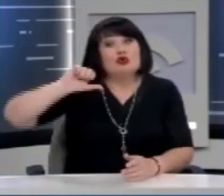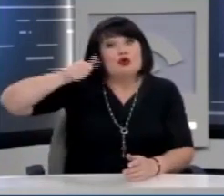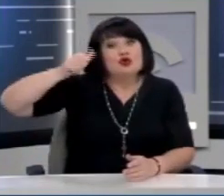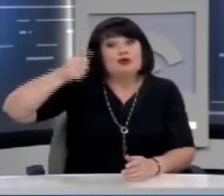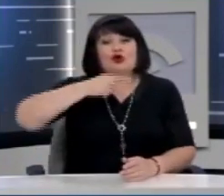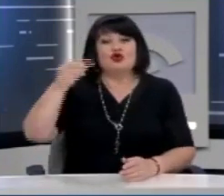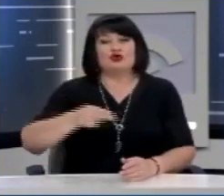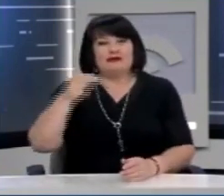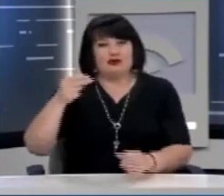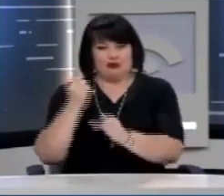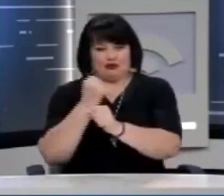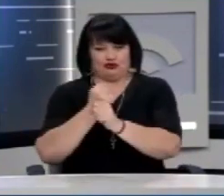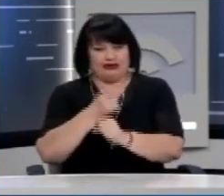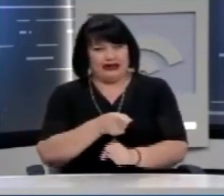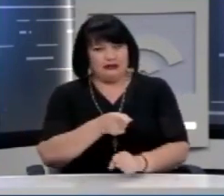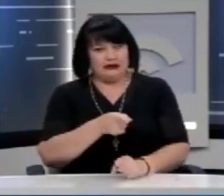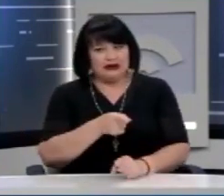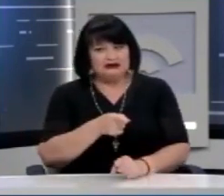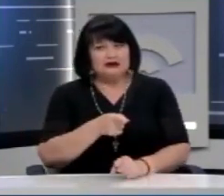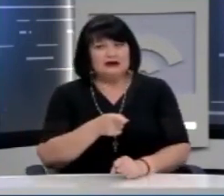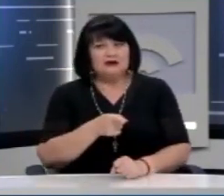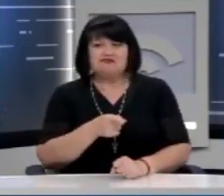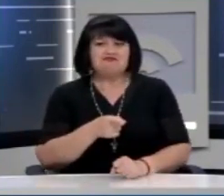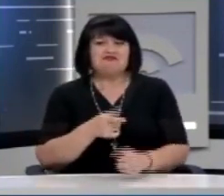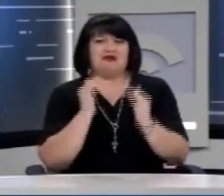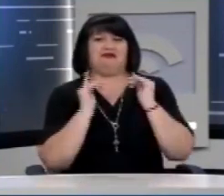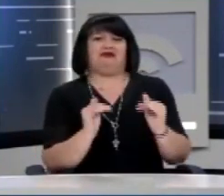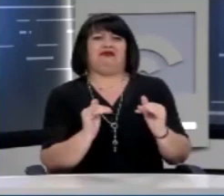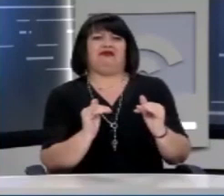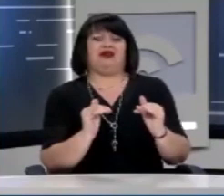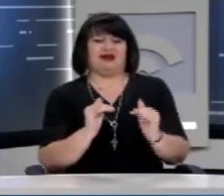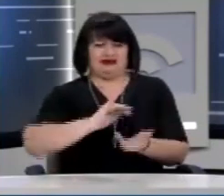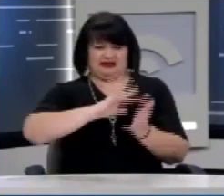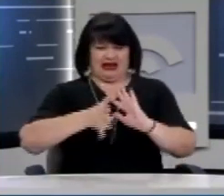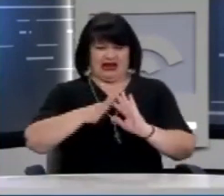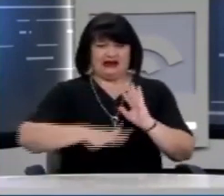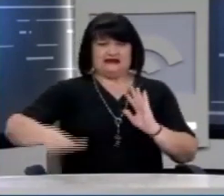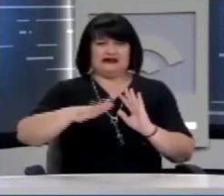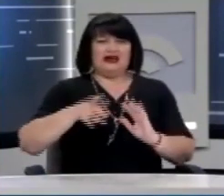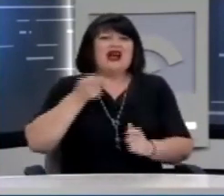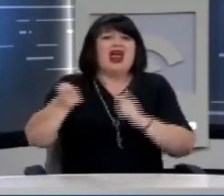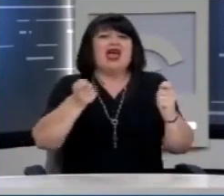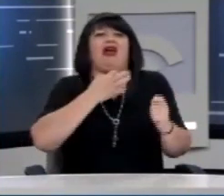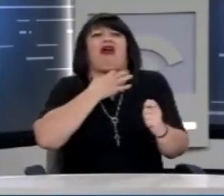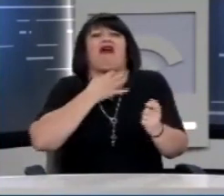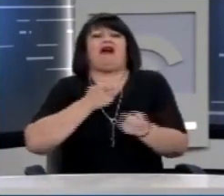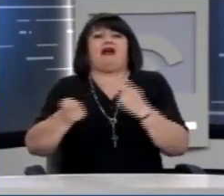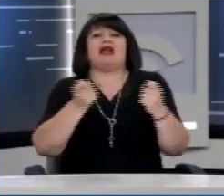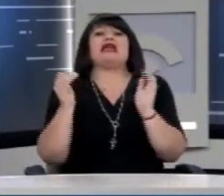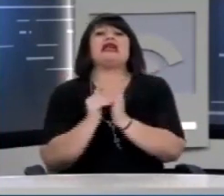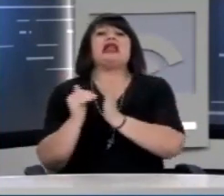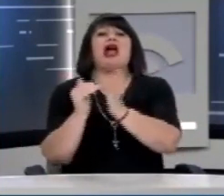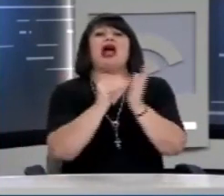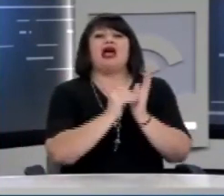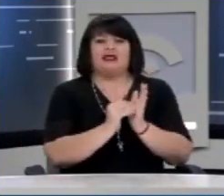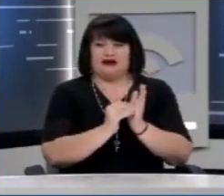ευρώ για τους επαγγελματίες, δεν πρόκειται να αλλάξει ριζικά την κατάσταση υπερχρέωσης στην οποία έχουν βρεθεί